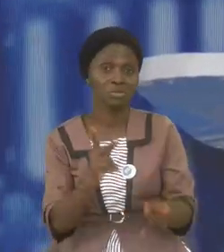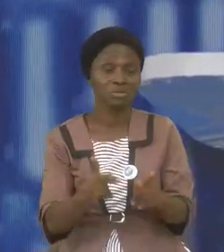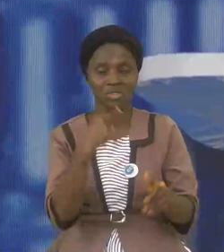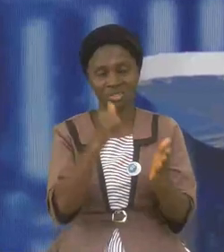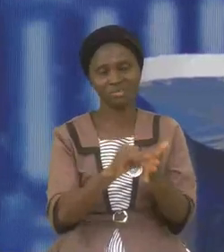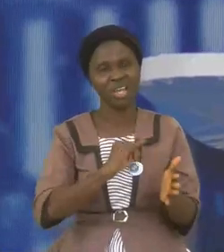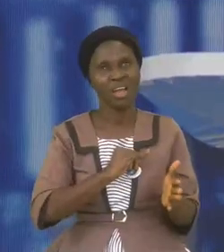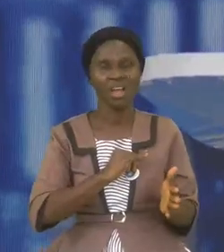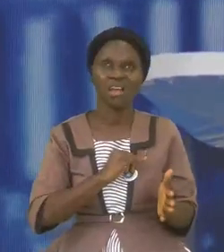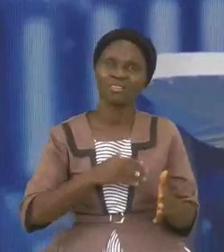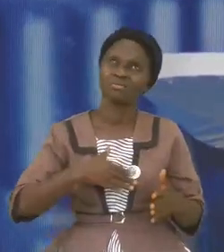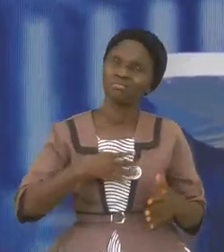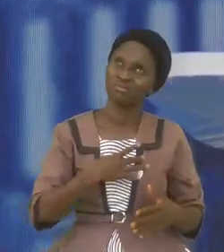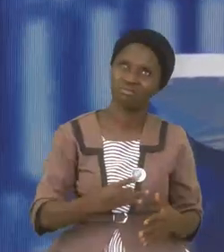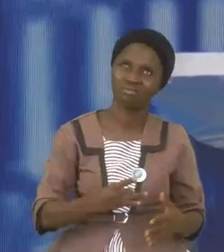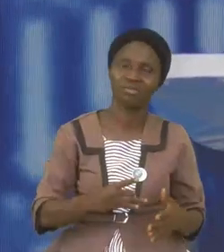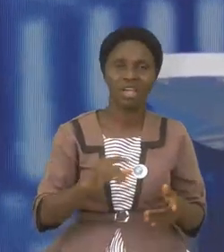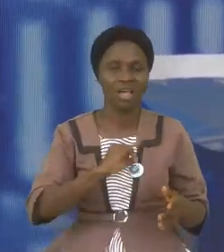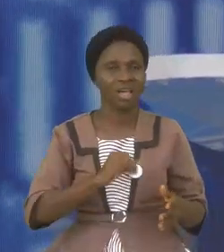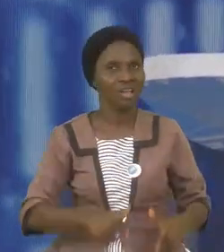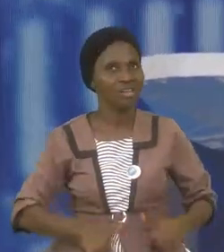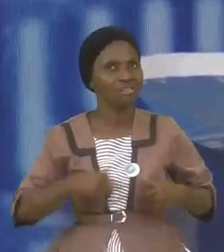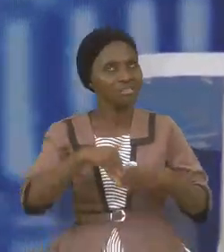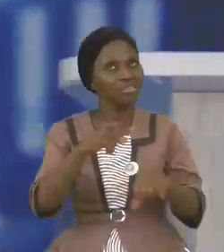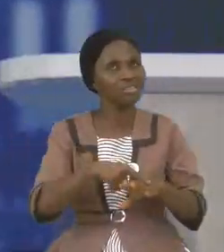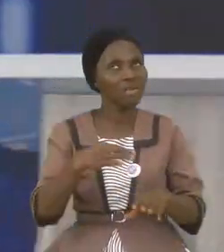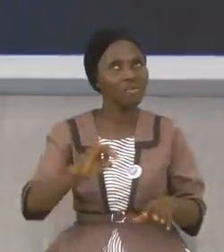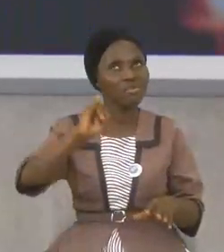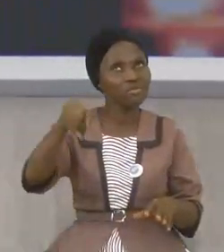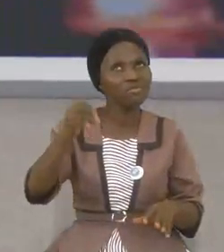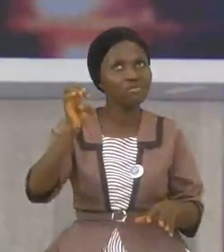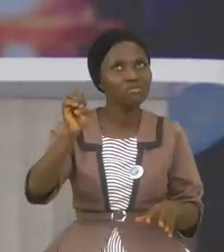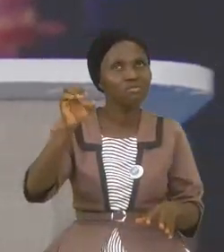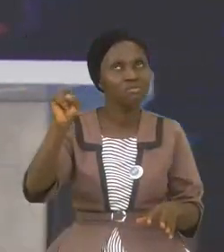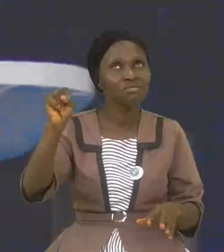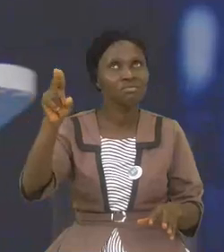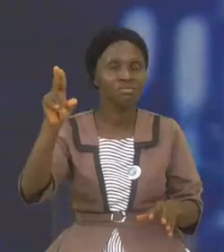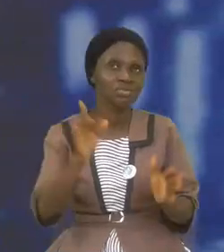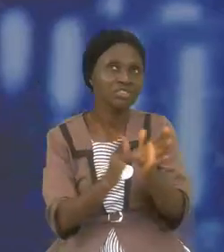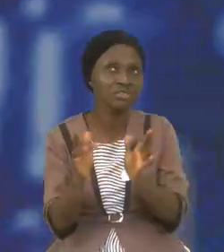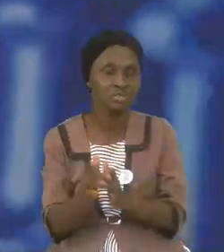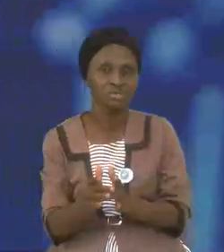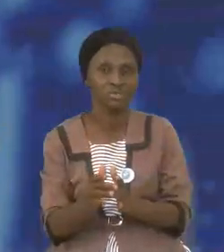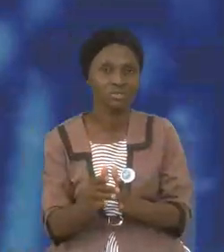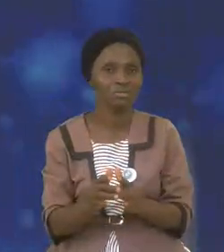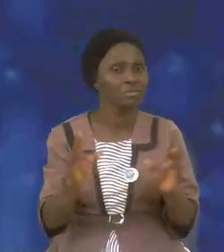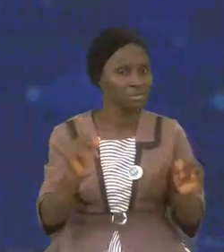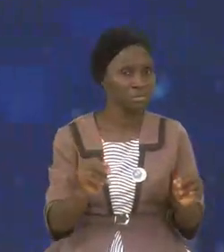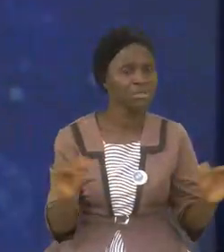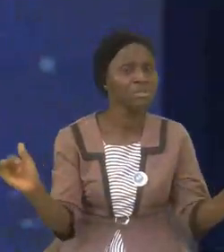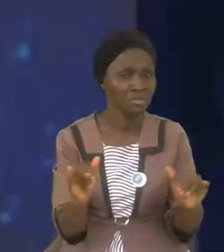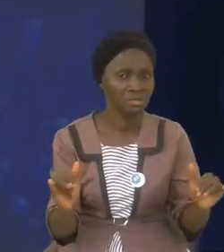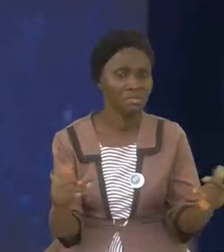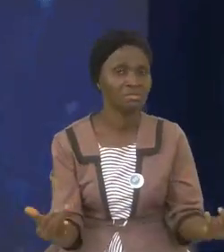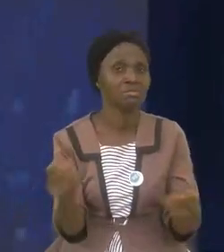Élie. Oh, j'espère vivre autant de autant où Christ était sur terre. Oui, mais